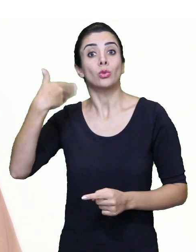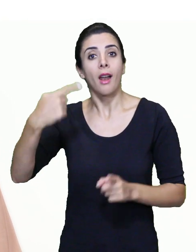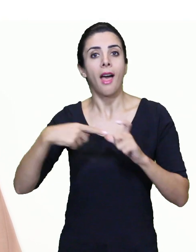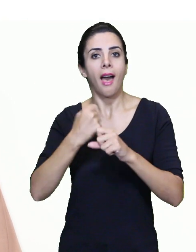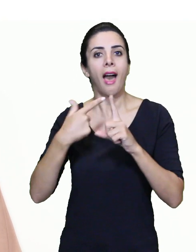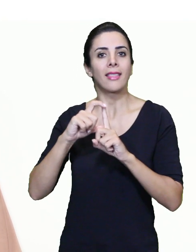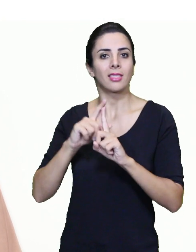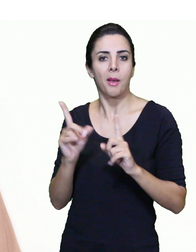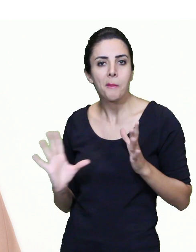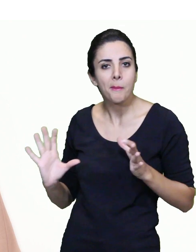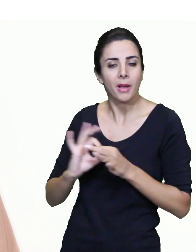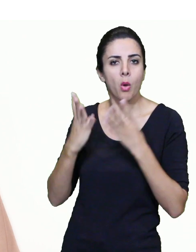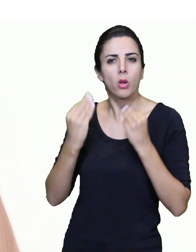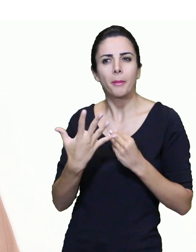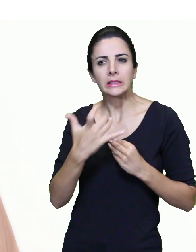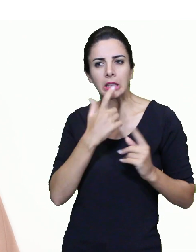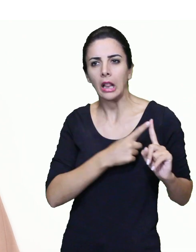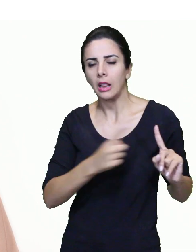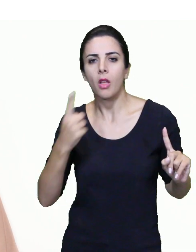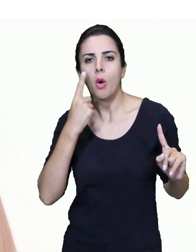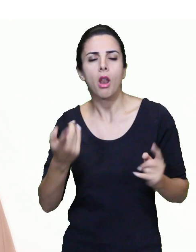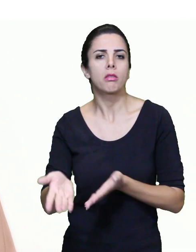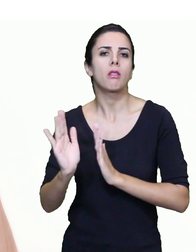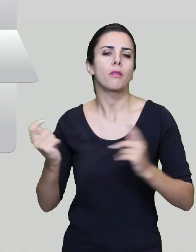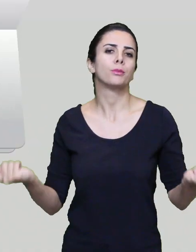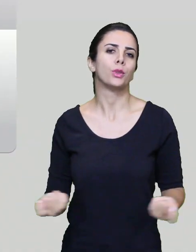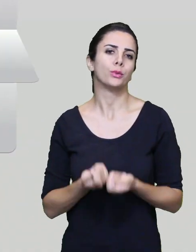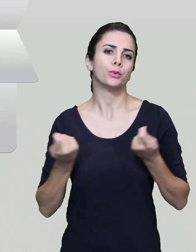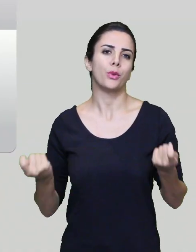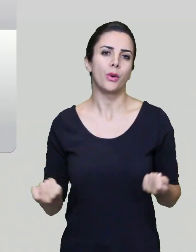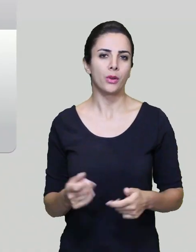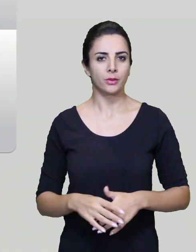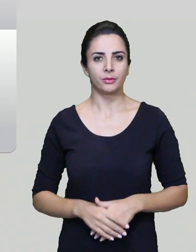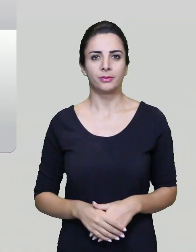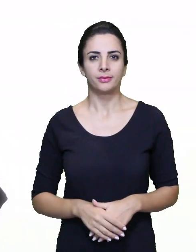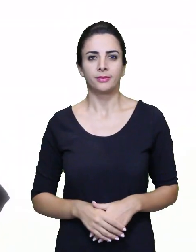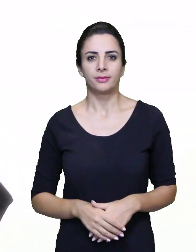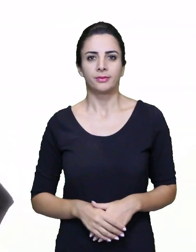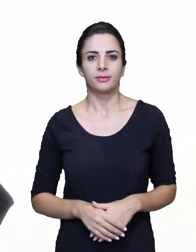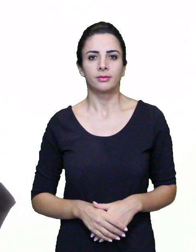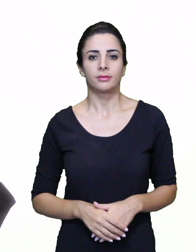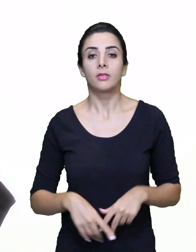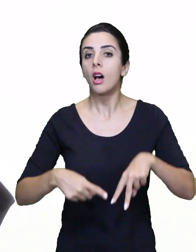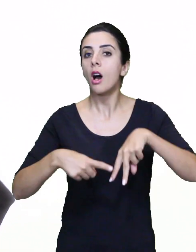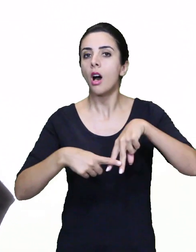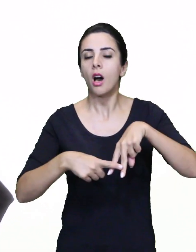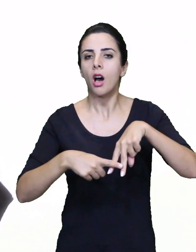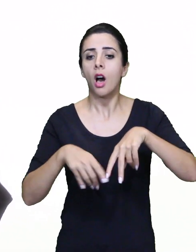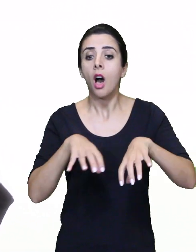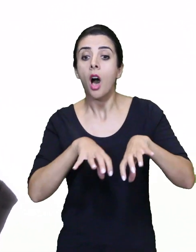yaklaşık 5 yıldır devam ediyor A-